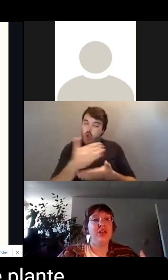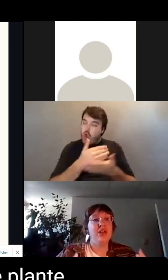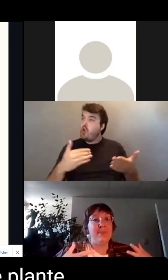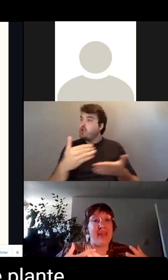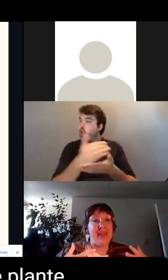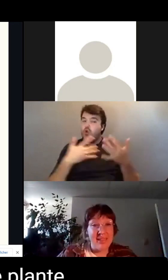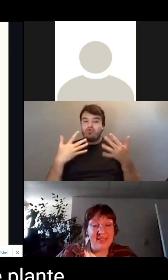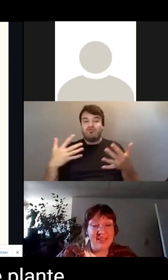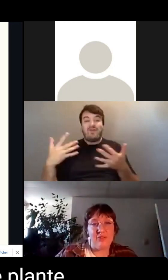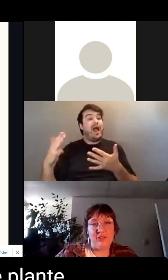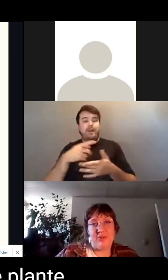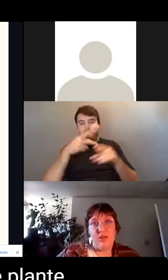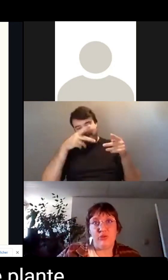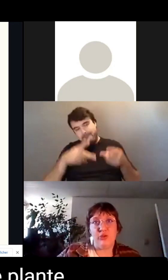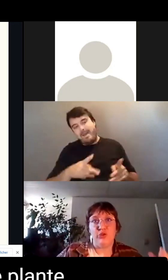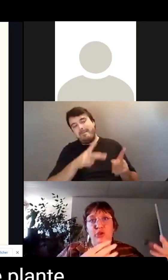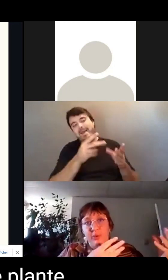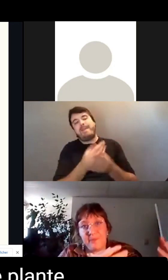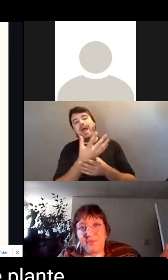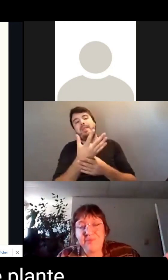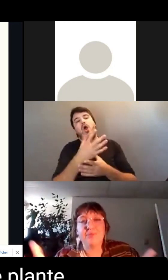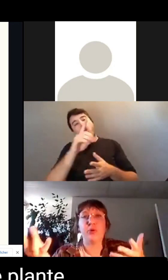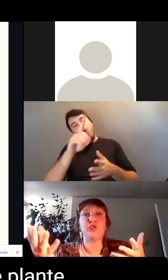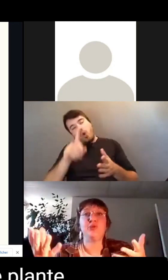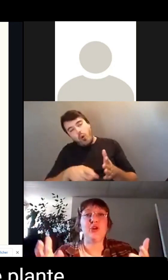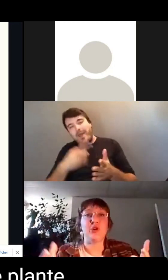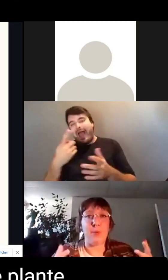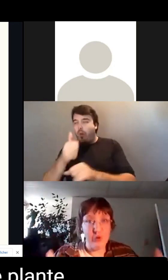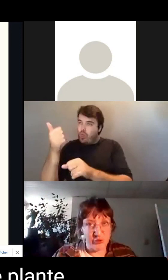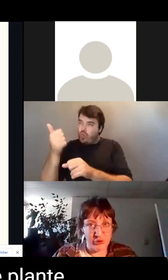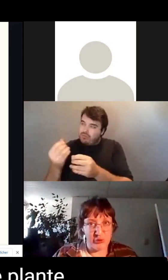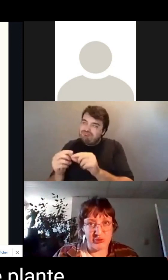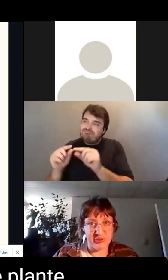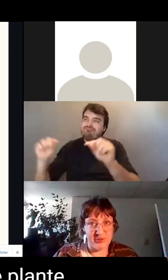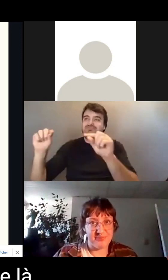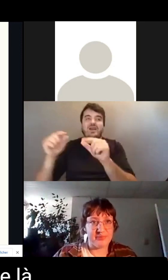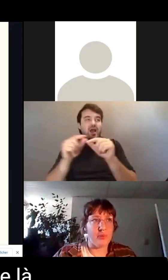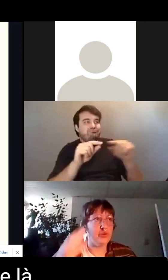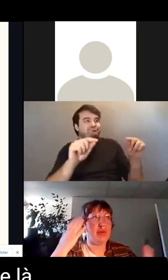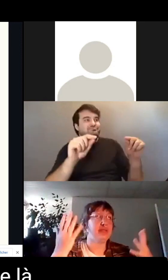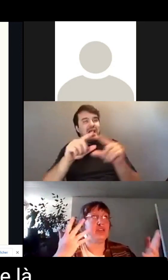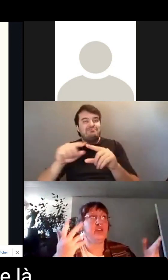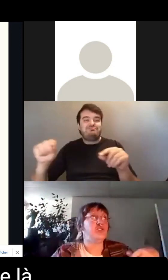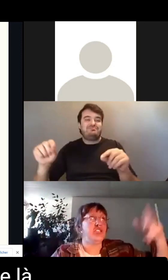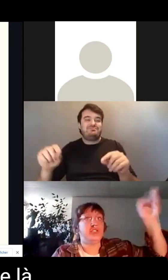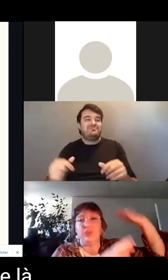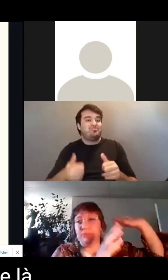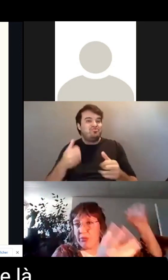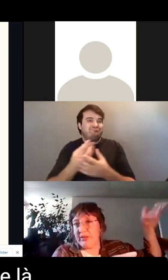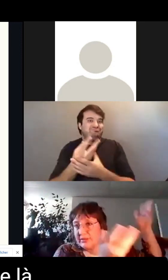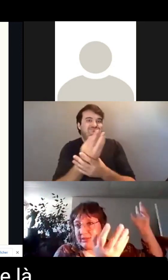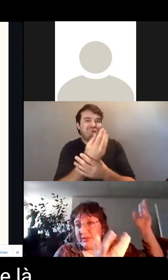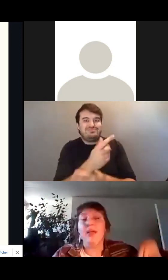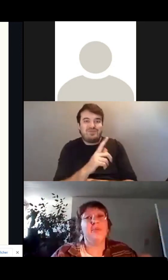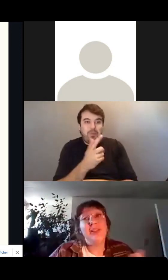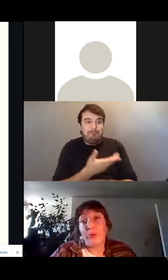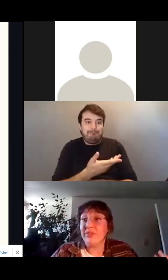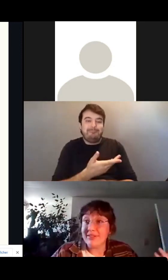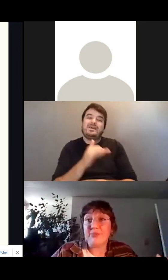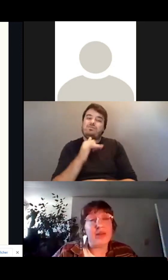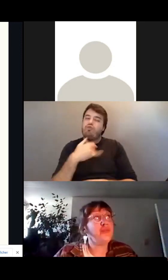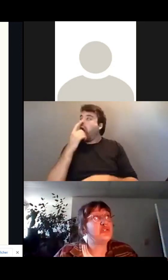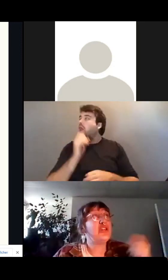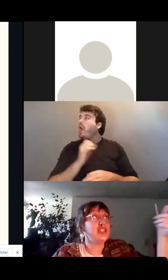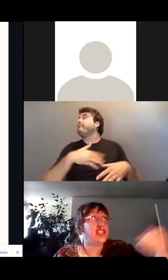ça va permettre à votre plante de produire encore plus de gousses. Moi, je pensais que je les laisse là, puis à un moment donné, c'est... Mais